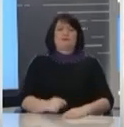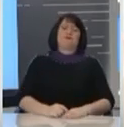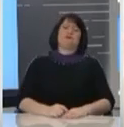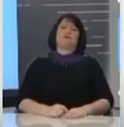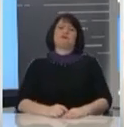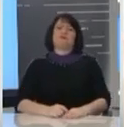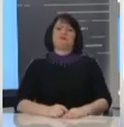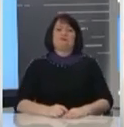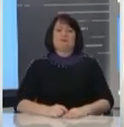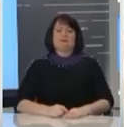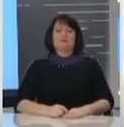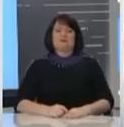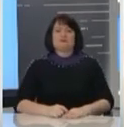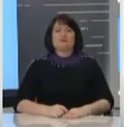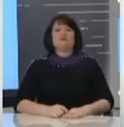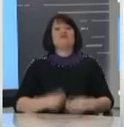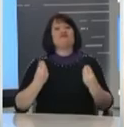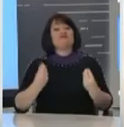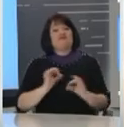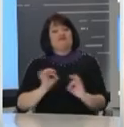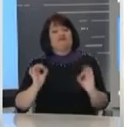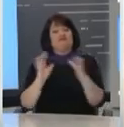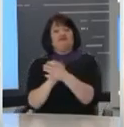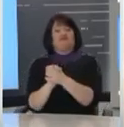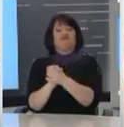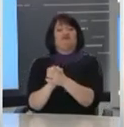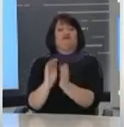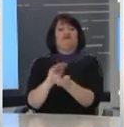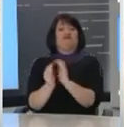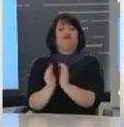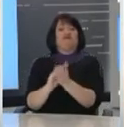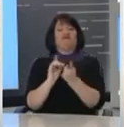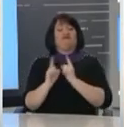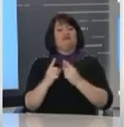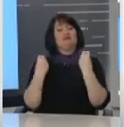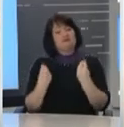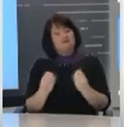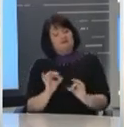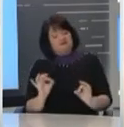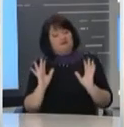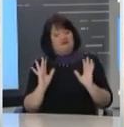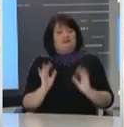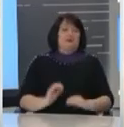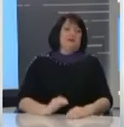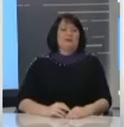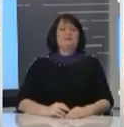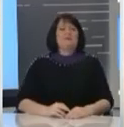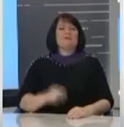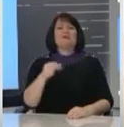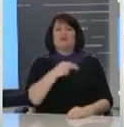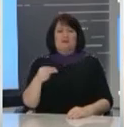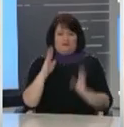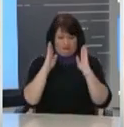ΠΑΣΟΚ. Ωραίες συμμαχίες, ωραίες συμφωνίες. Και επί του